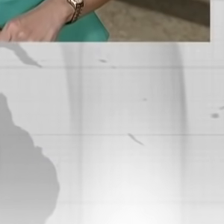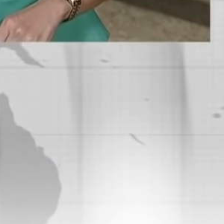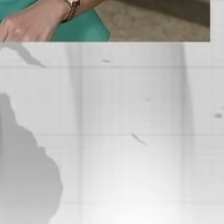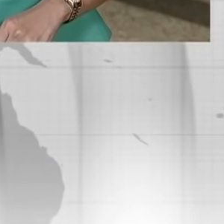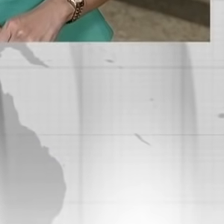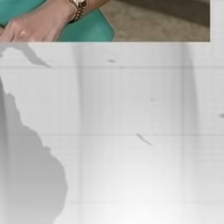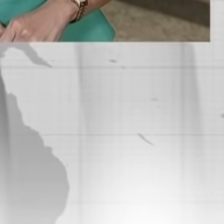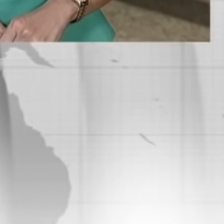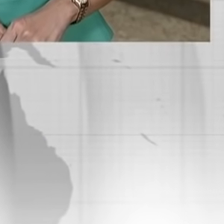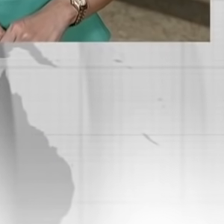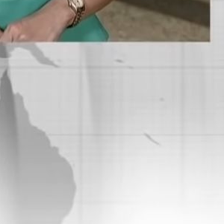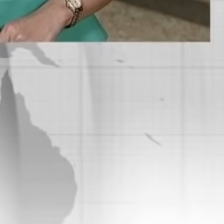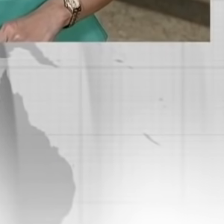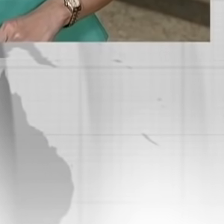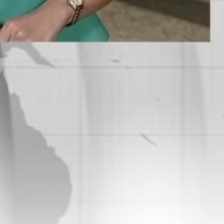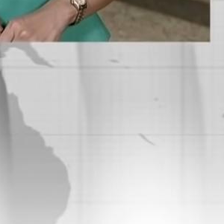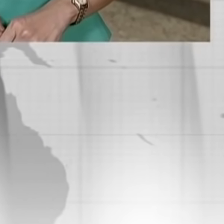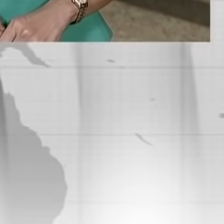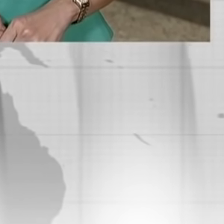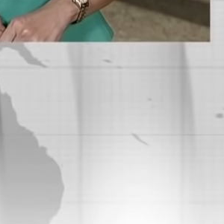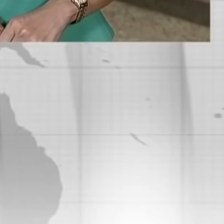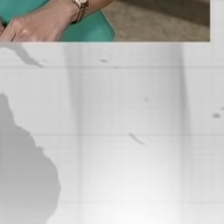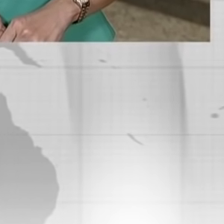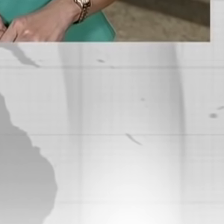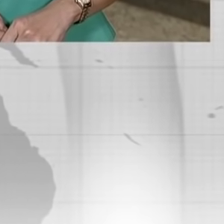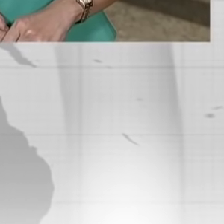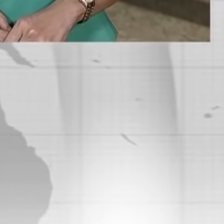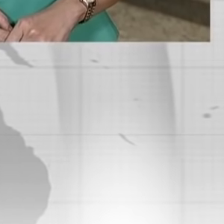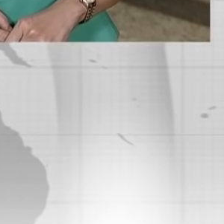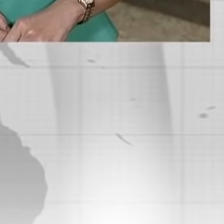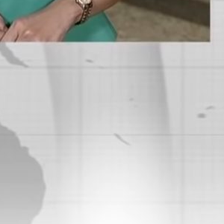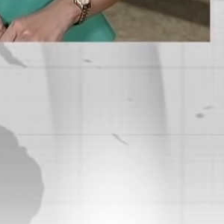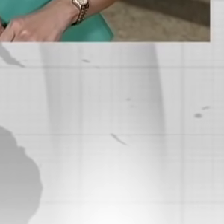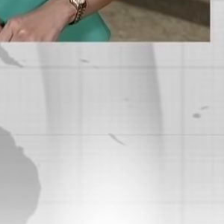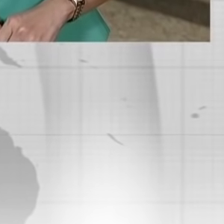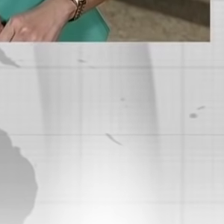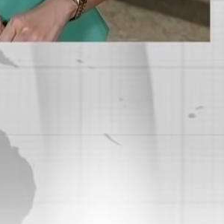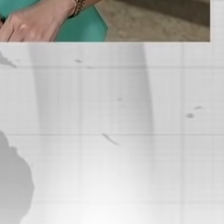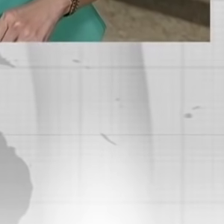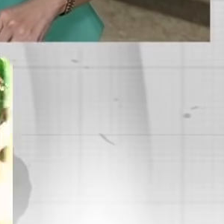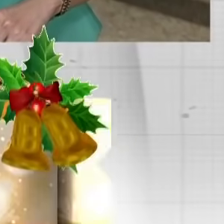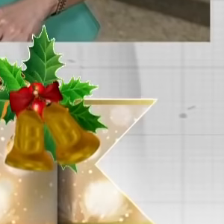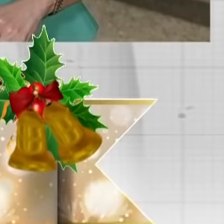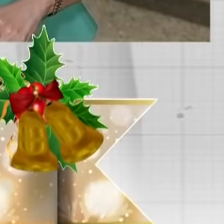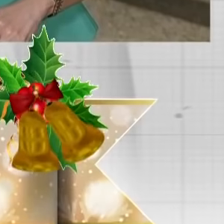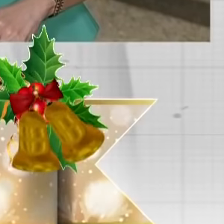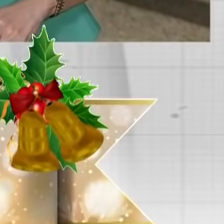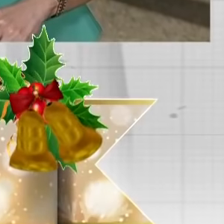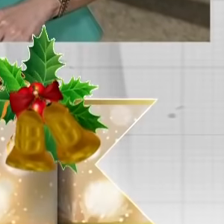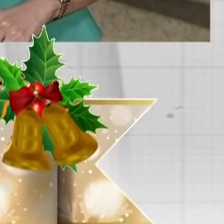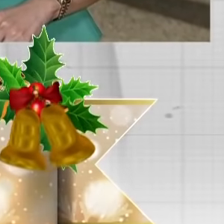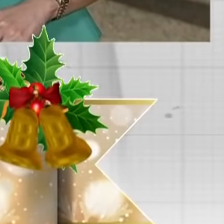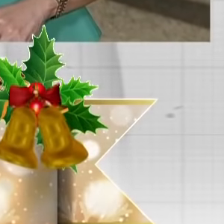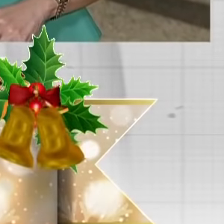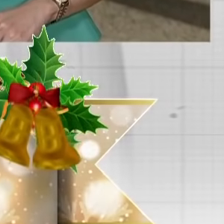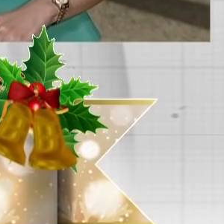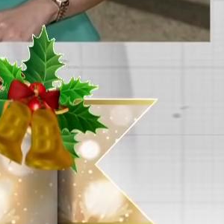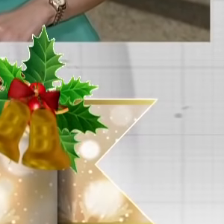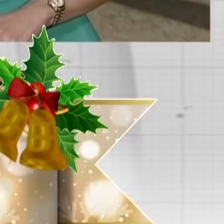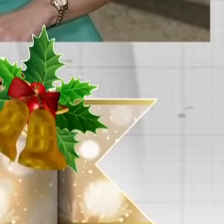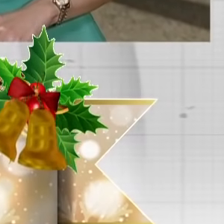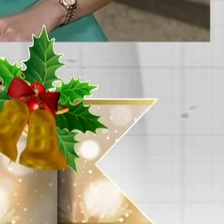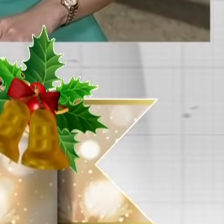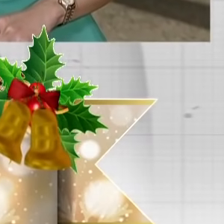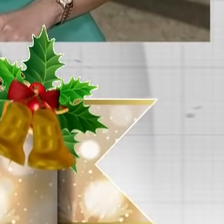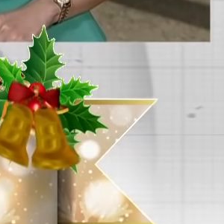At yan ang mga balitang binantayan namin para po sa inyo. Ako po si Karen Davila. 59 days na lamang, Pasko